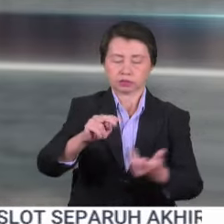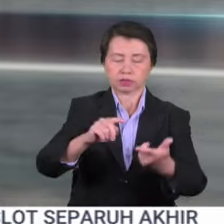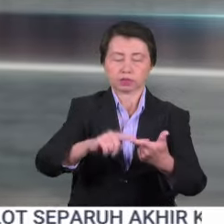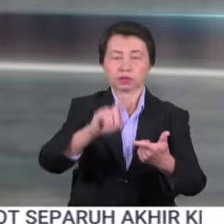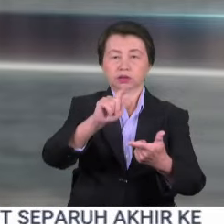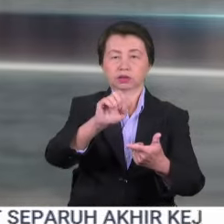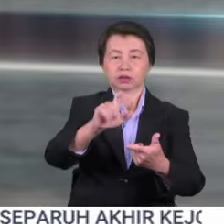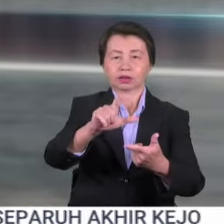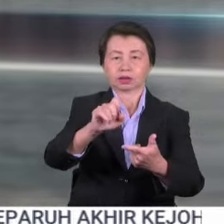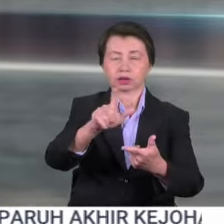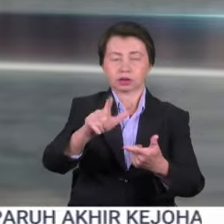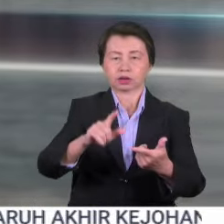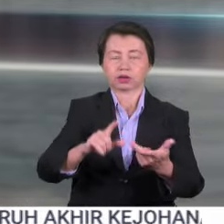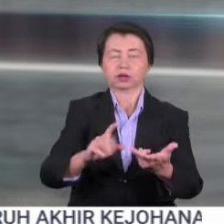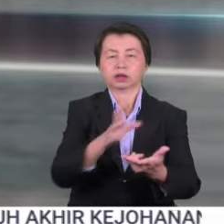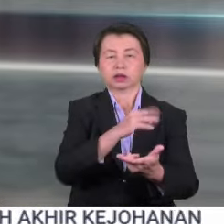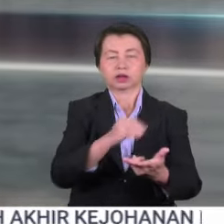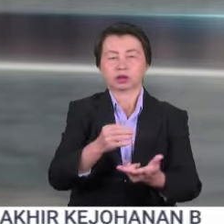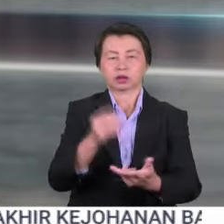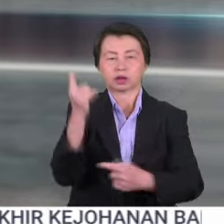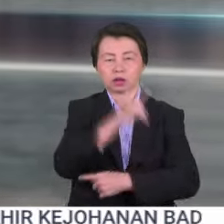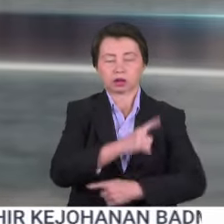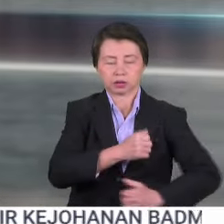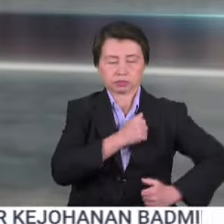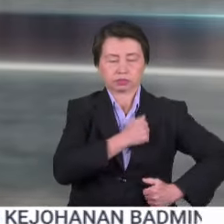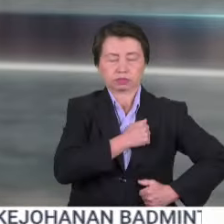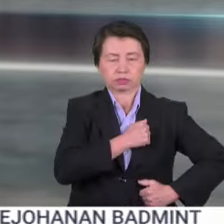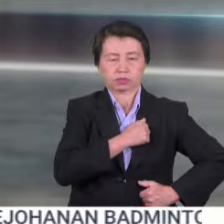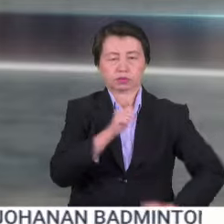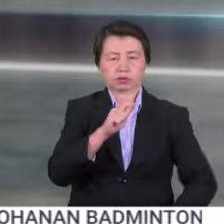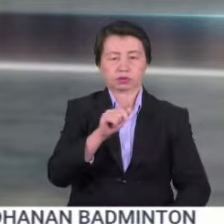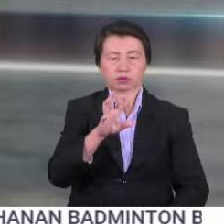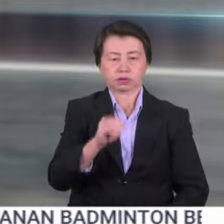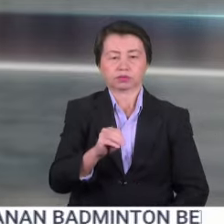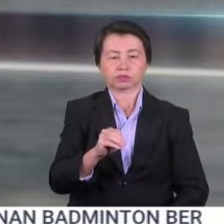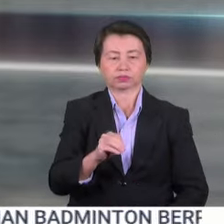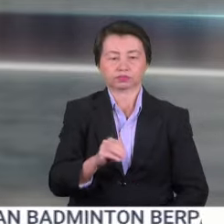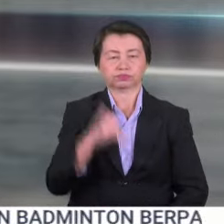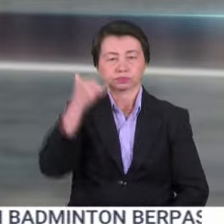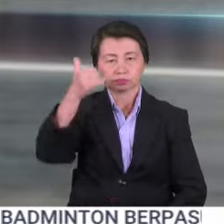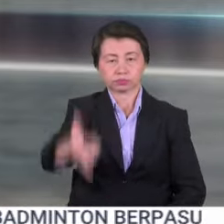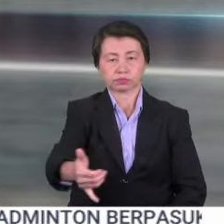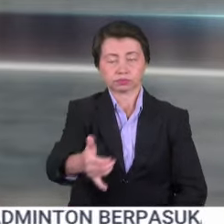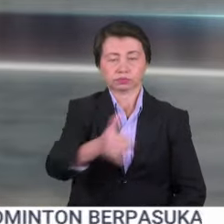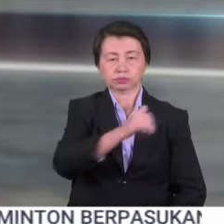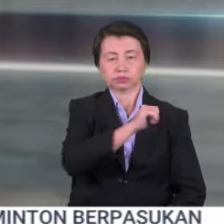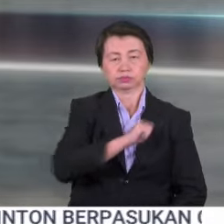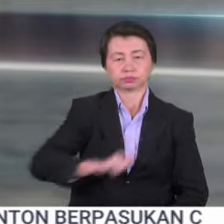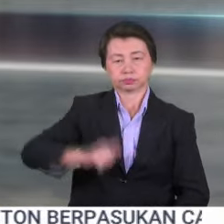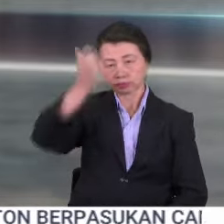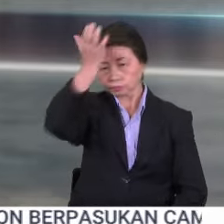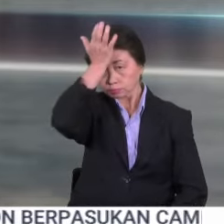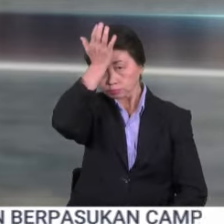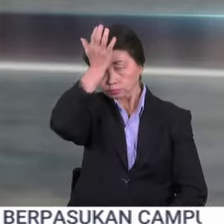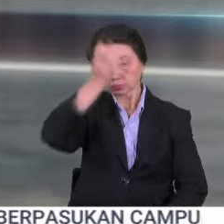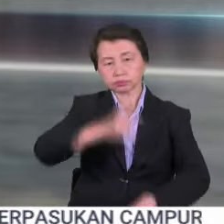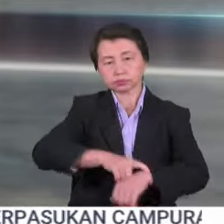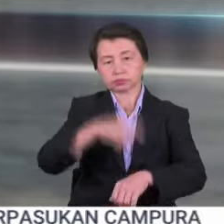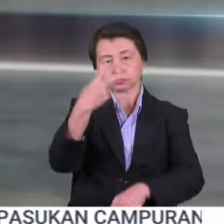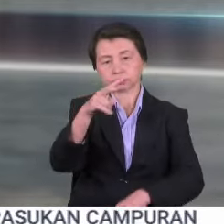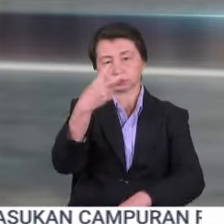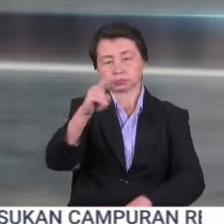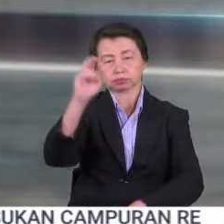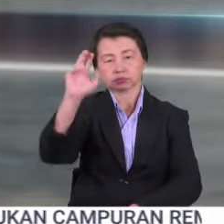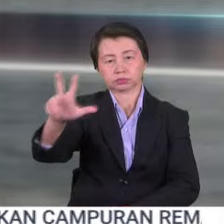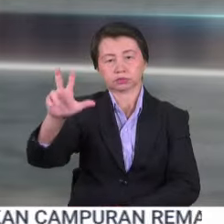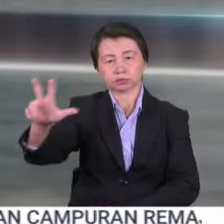sempena Hari Angkatan Tentera Malaysia ke-90 di Masjid Khalid bin Al-Walid. Keberangkatan Seri Paduka di Masjid berkenaan kira-kira